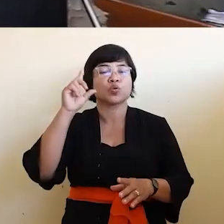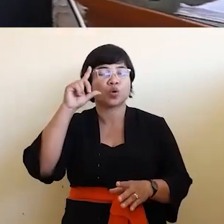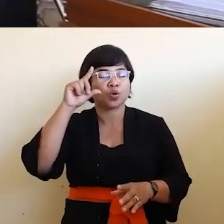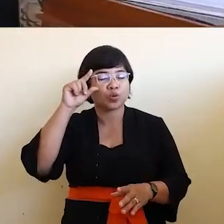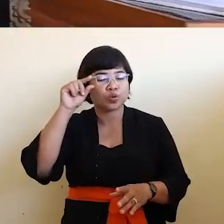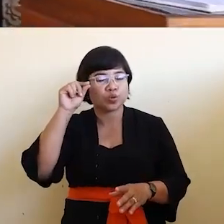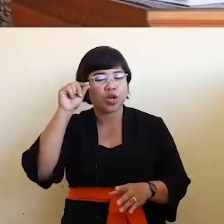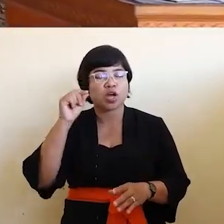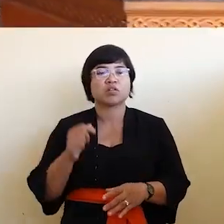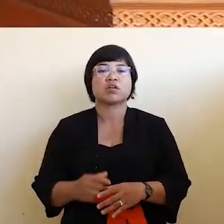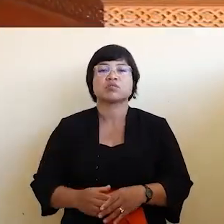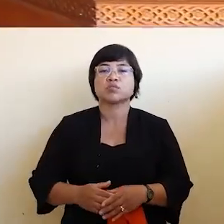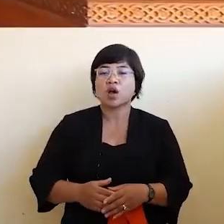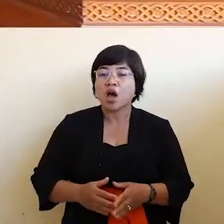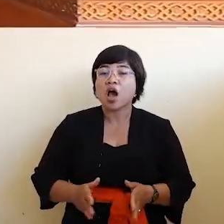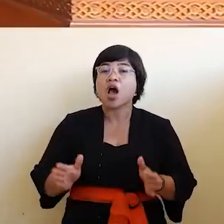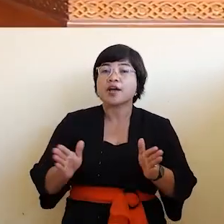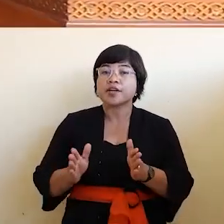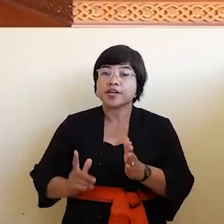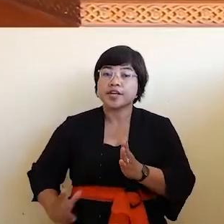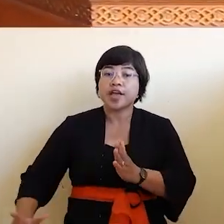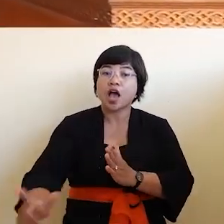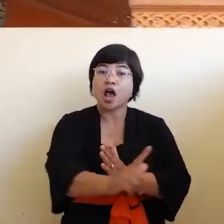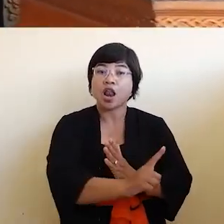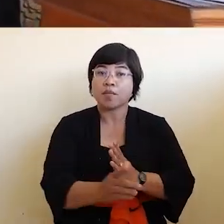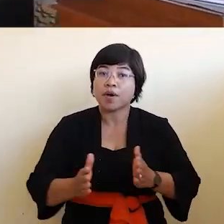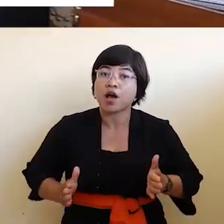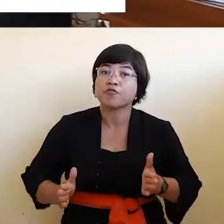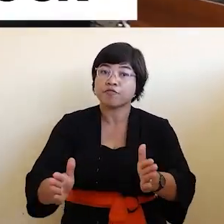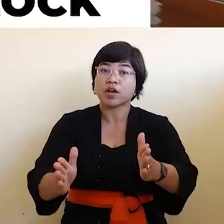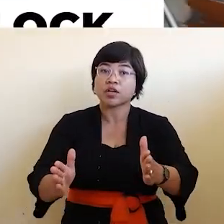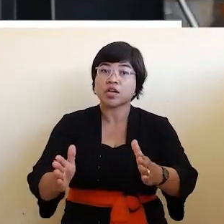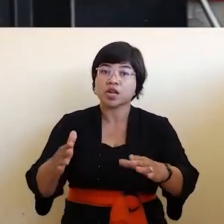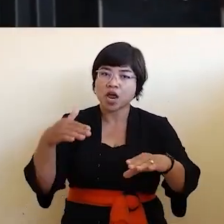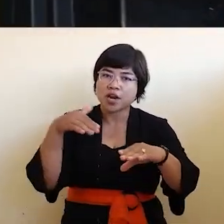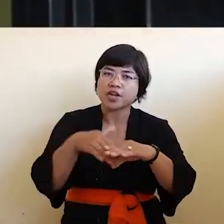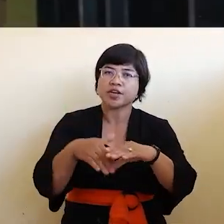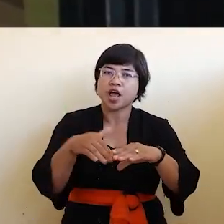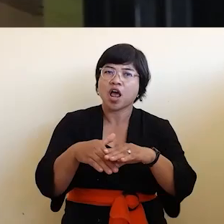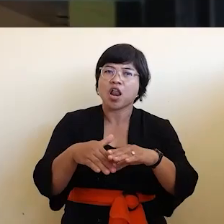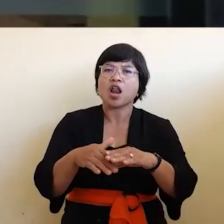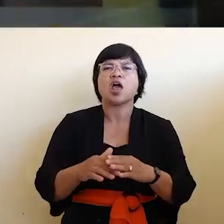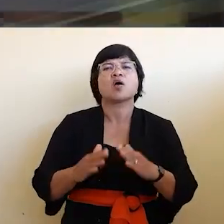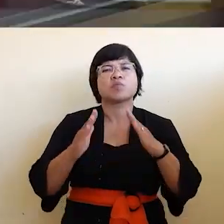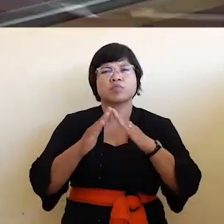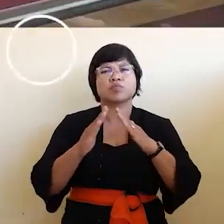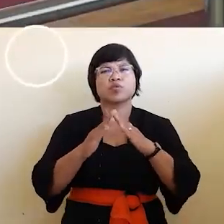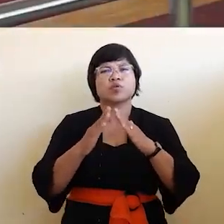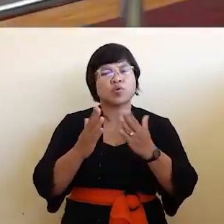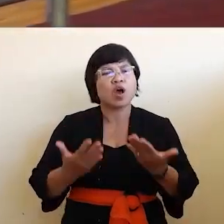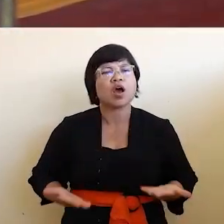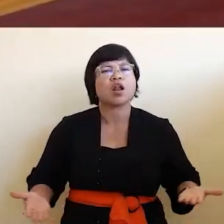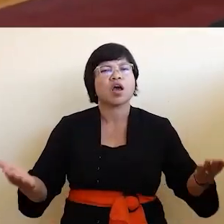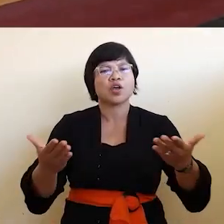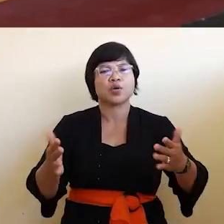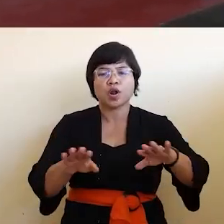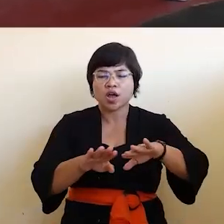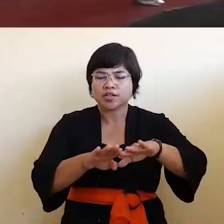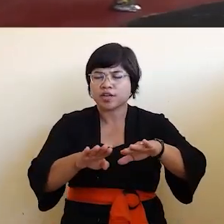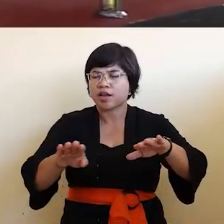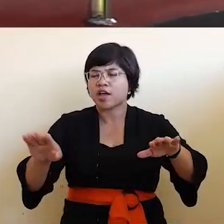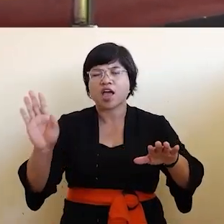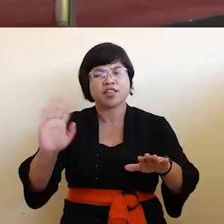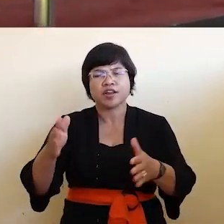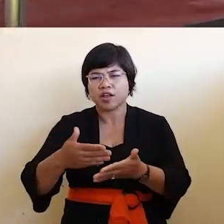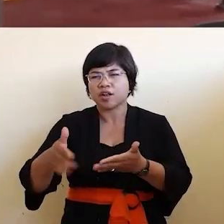disabilitas tunanetra baik di halaman parkir hingga ke dalam ruang pelayanan. Jalur landai